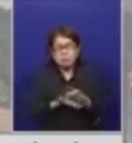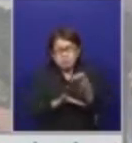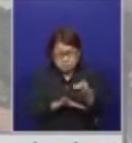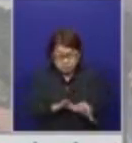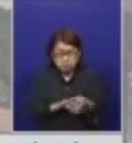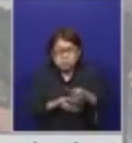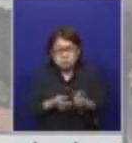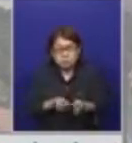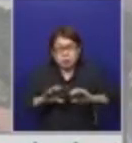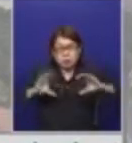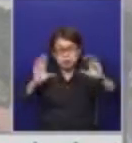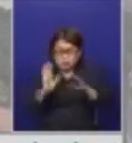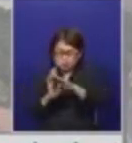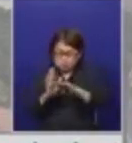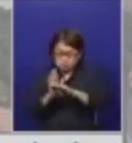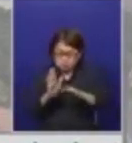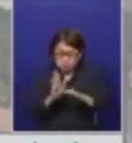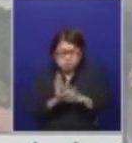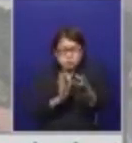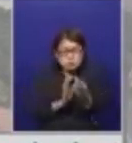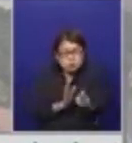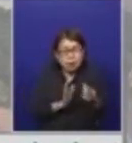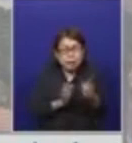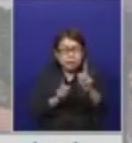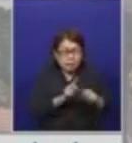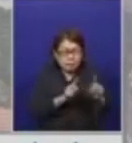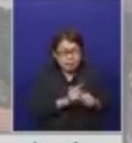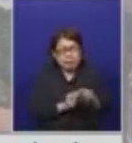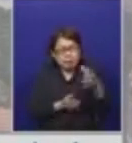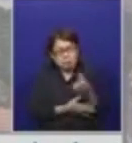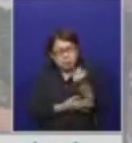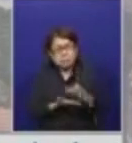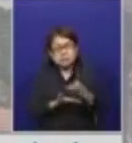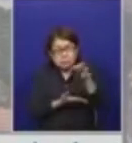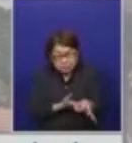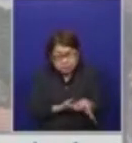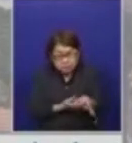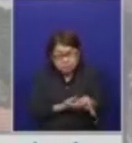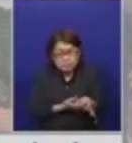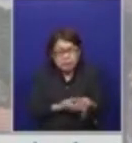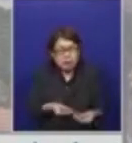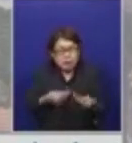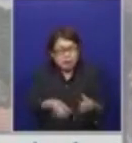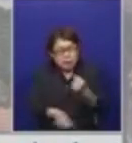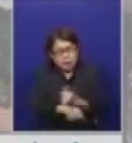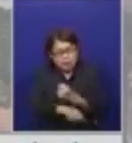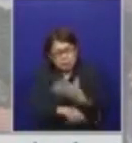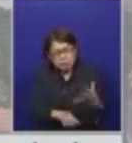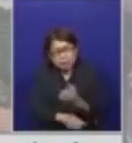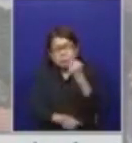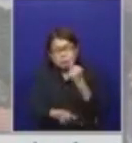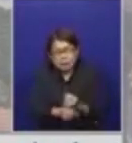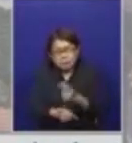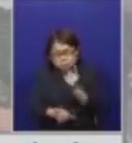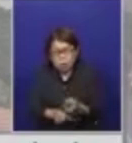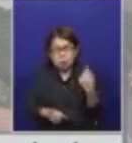จัดซื้อจัดจ้างจาก SME เพื่อเพิ่มขีดความสามารถในการแข่งขันของ SME ผมดีใจนะครับ